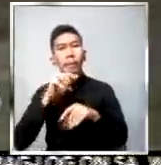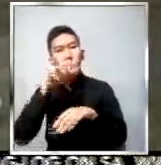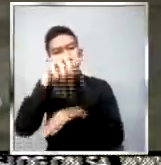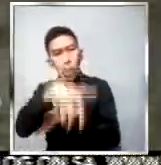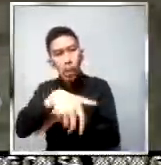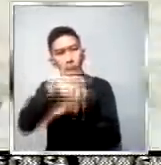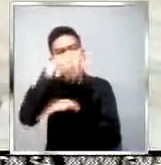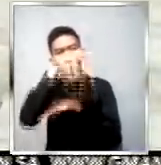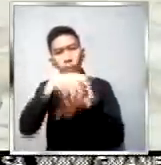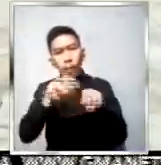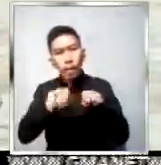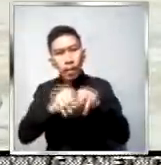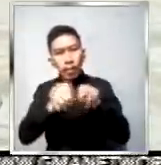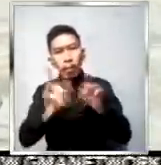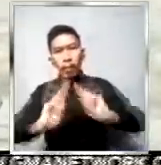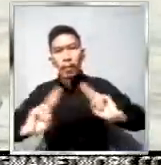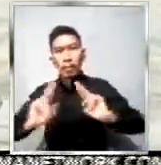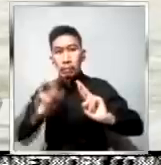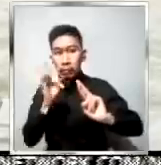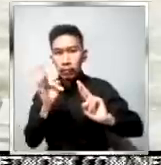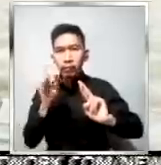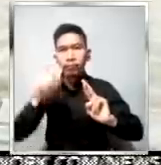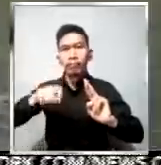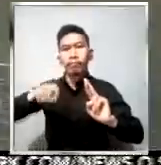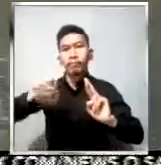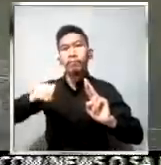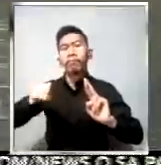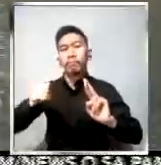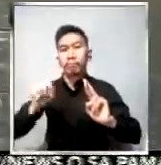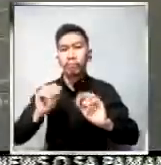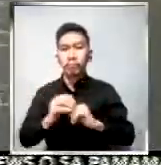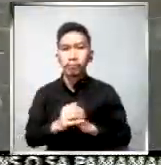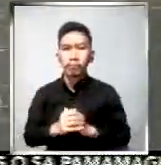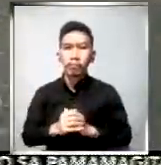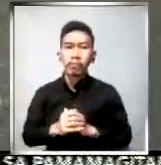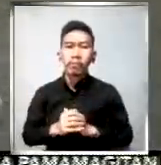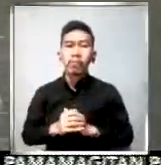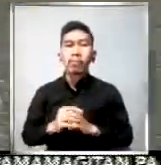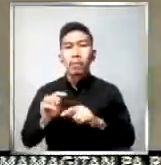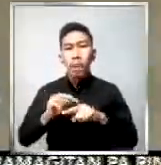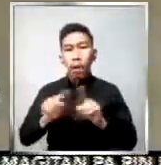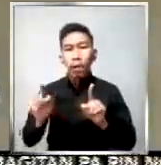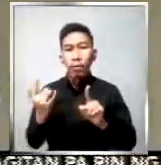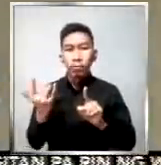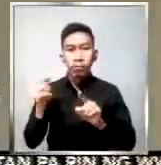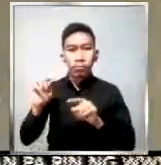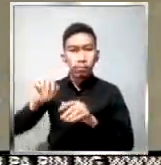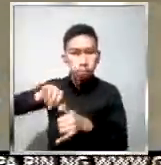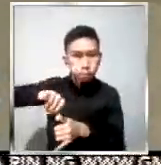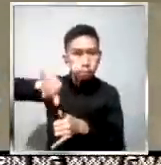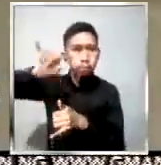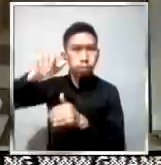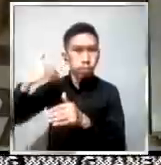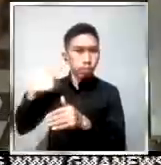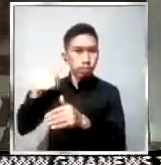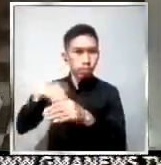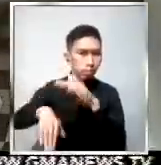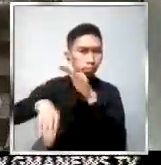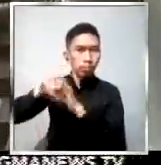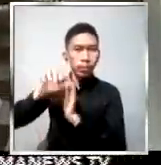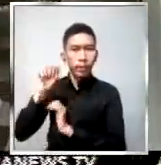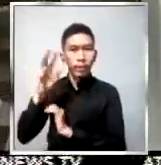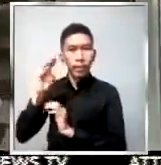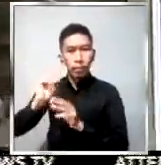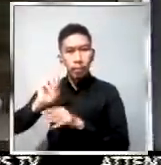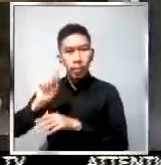magsagawa ng dredging para maiwasan ang pag-apaw ng tubig. Pero hindi pa man umaabot ng 15 meters ang level ng tubig sa Marikina River, naghahanda na